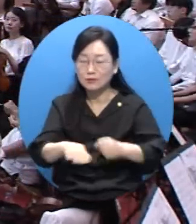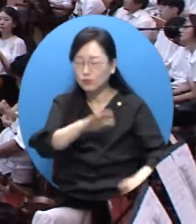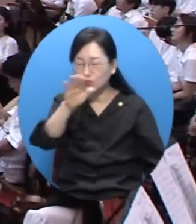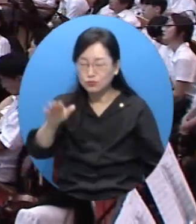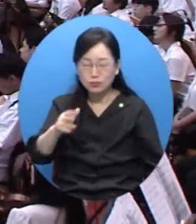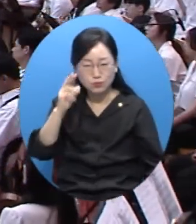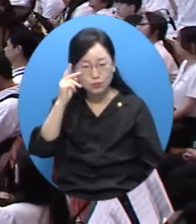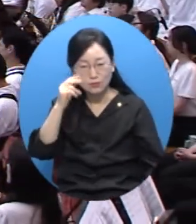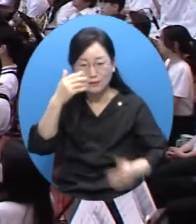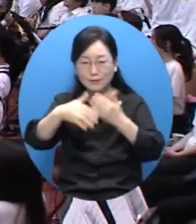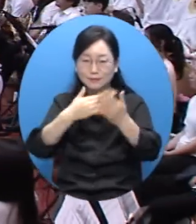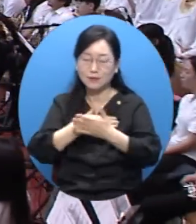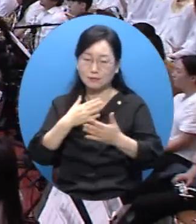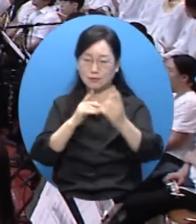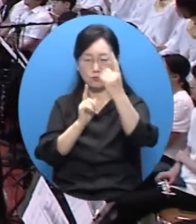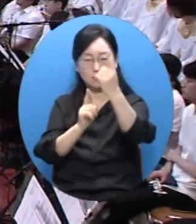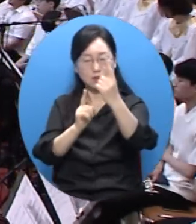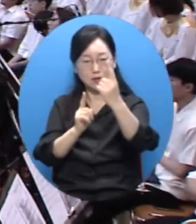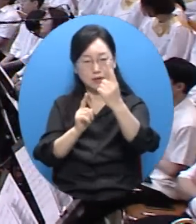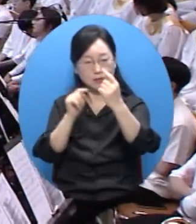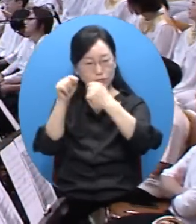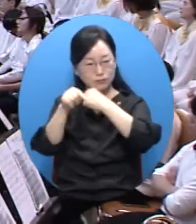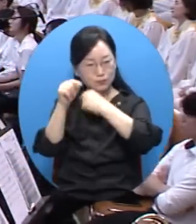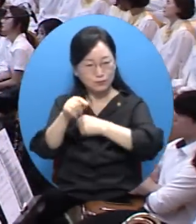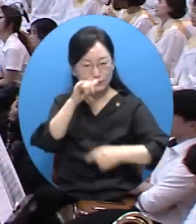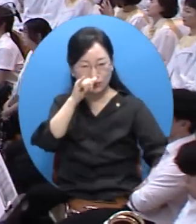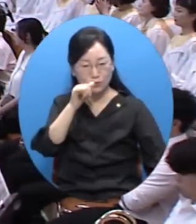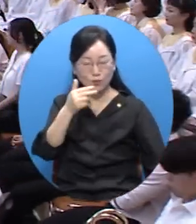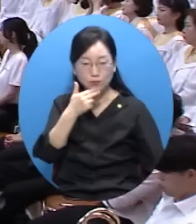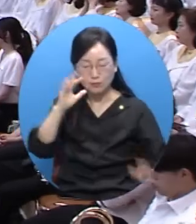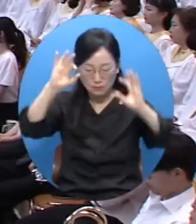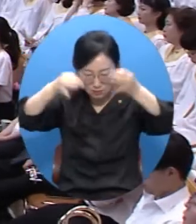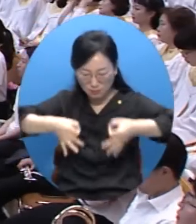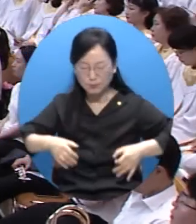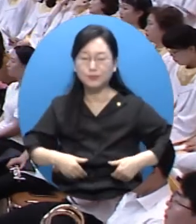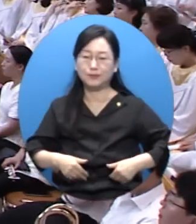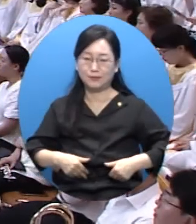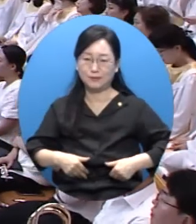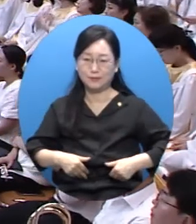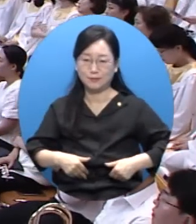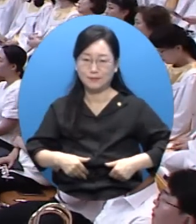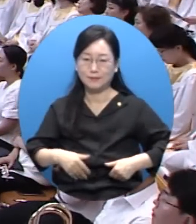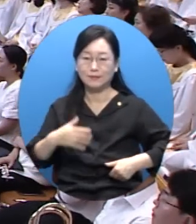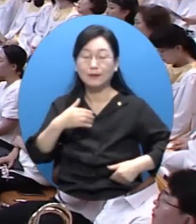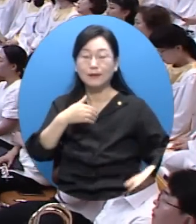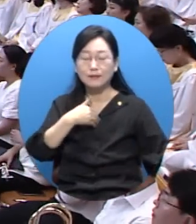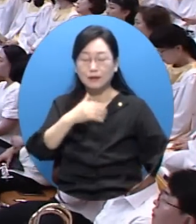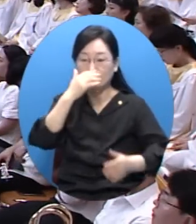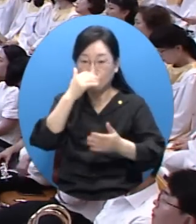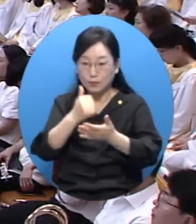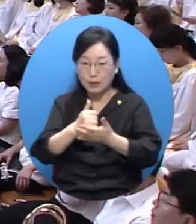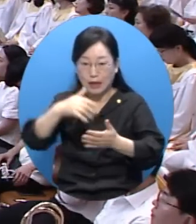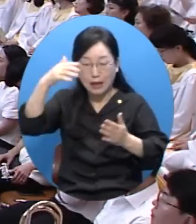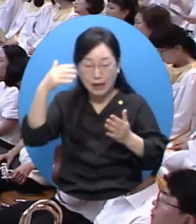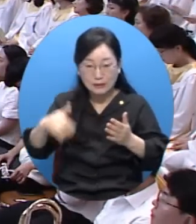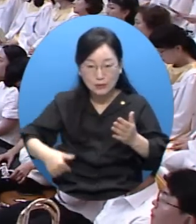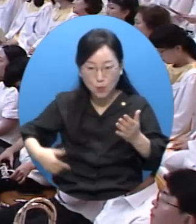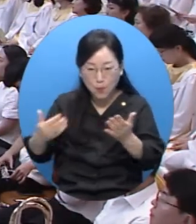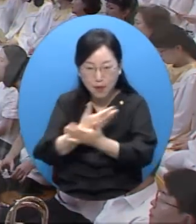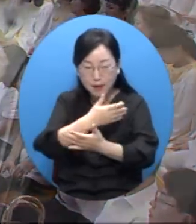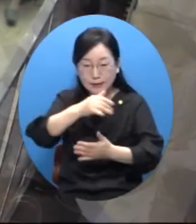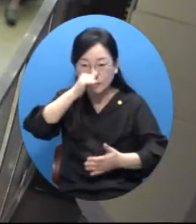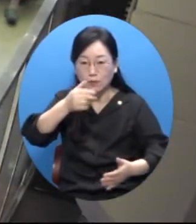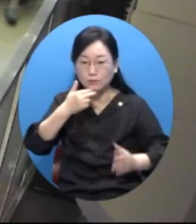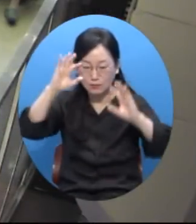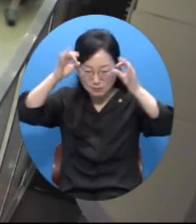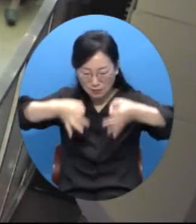혹시 하나님과 나와의 관계 속에 뭐 잘못된 것이 없는가 우리 자신을 살펴봐야 합니다. 내게 회개하지 않은 죄가 있는지 없는지 살펴봐야